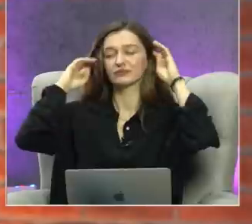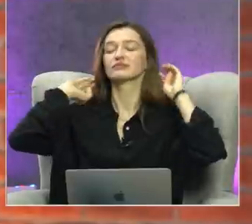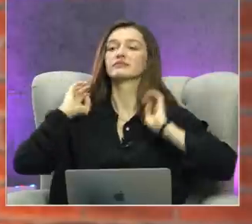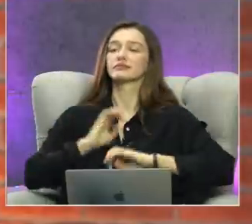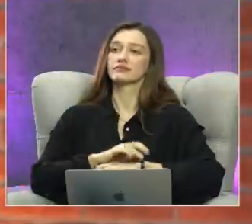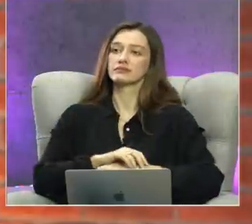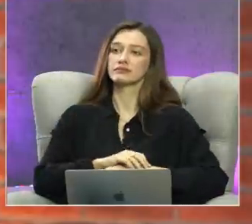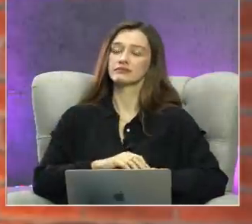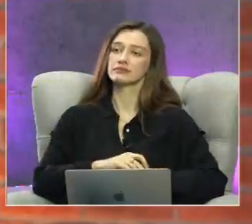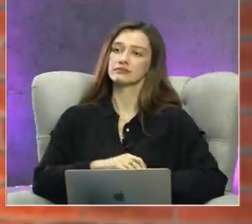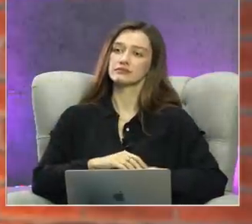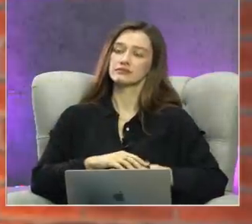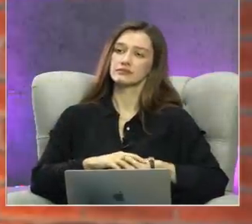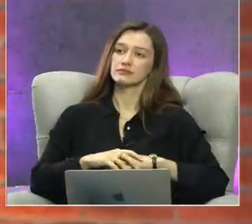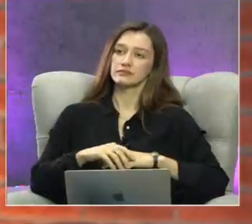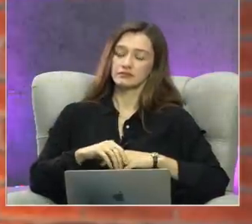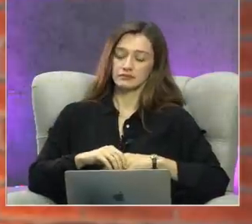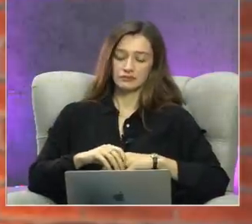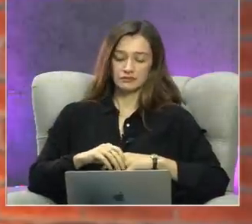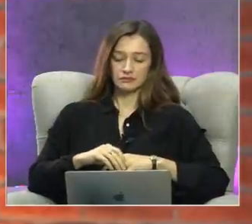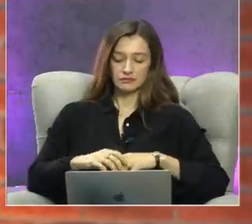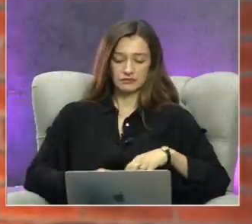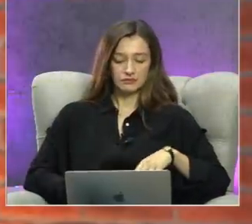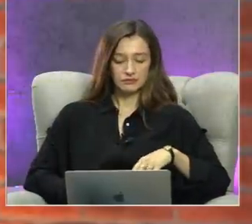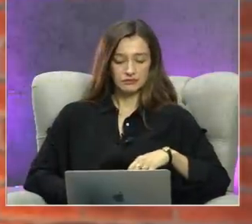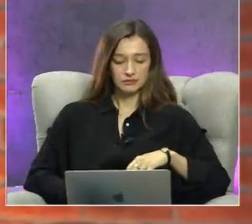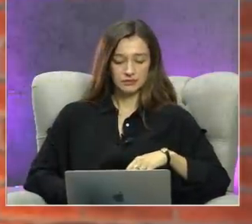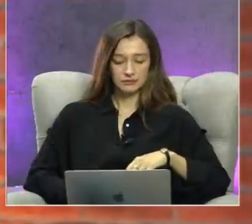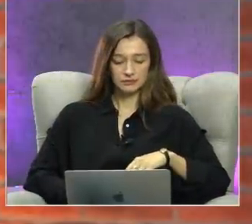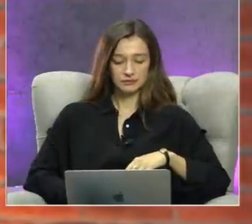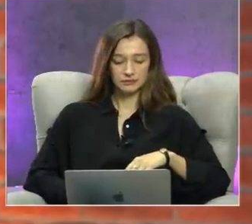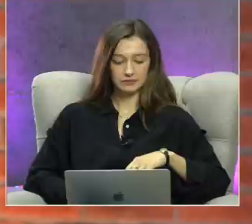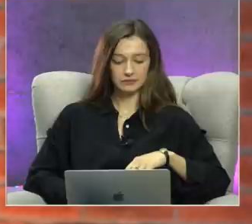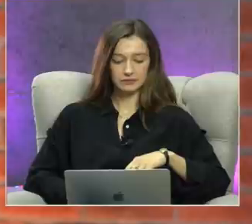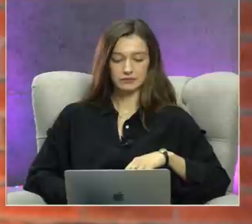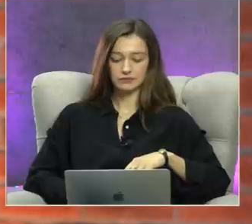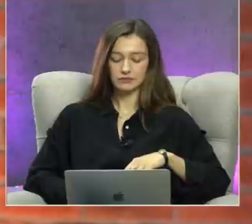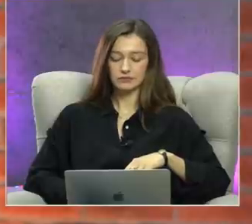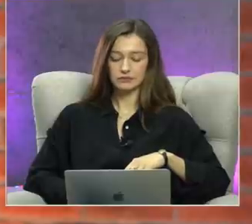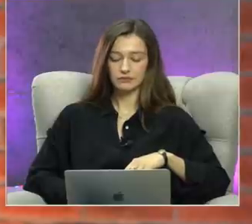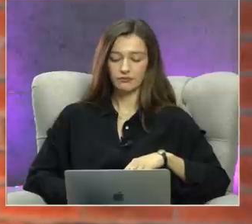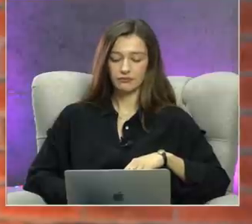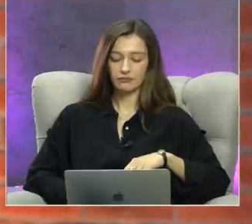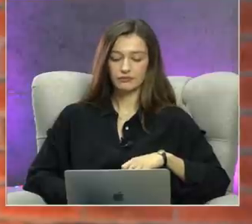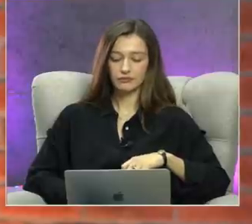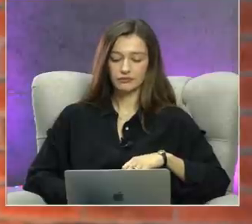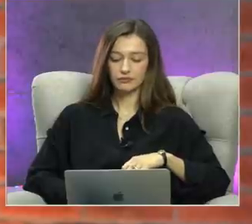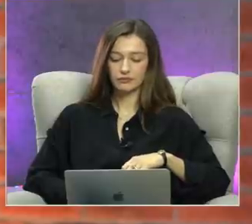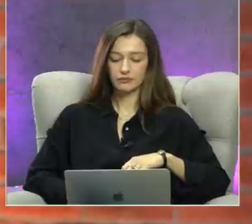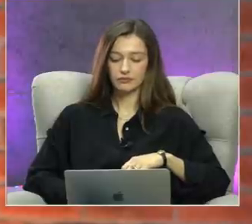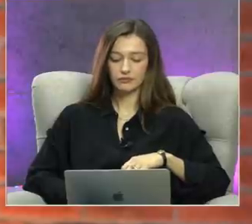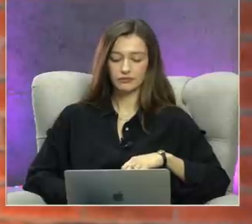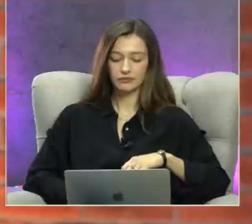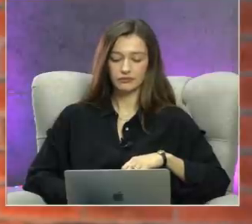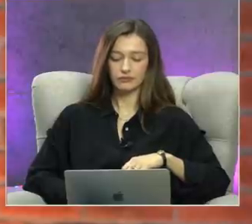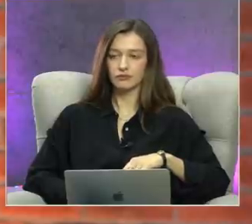büyük sorulara cevap bulma isteğimiz rahat yaşama arzumuzdan kaynaklanıyor. Yani o belirsizlik varken biz çok yaşayamıyoruz. Yani ben niye buradayım,